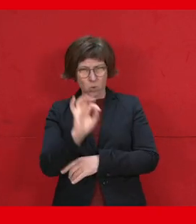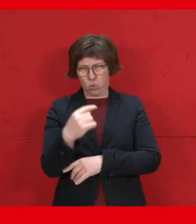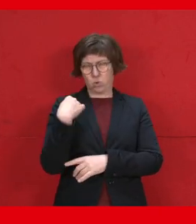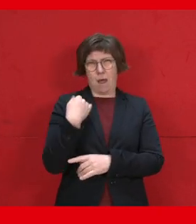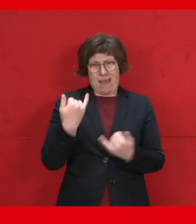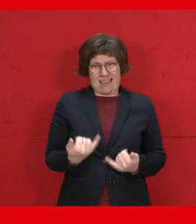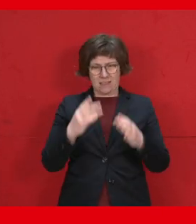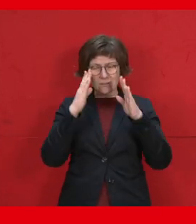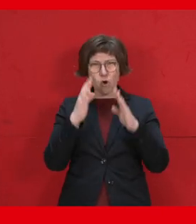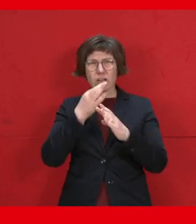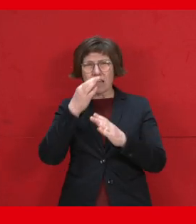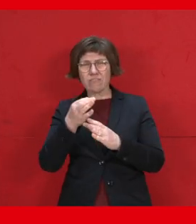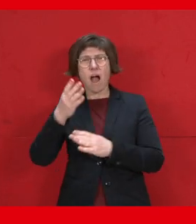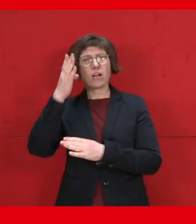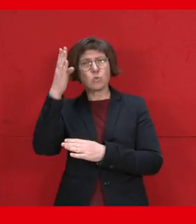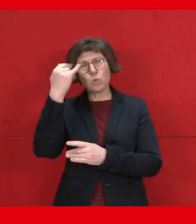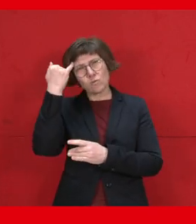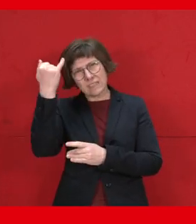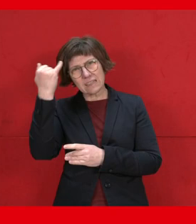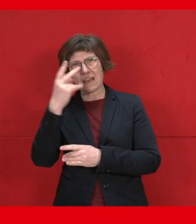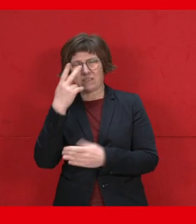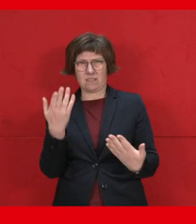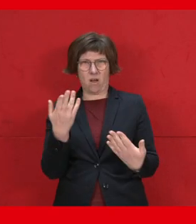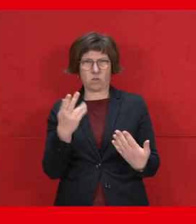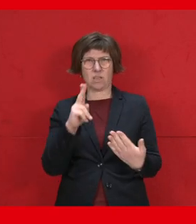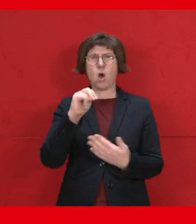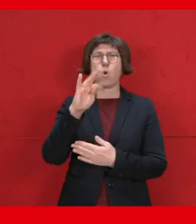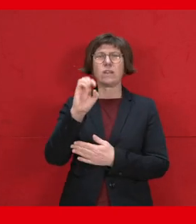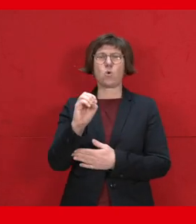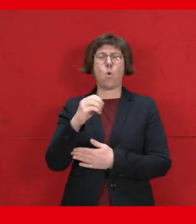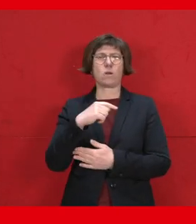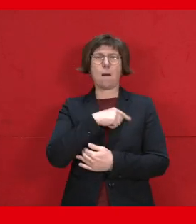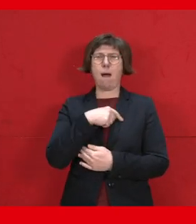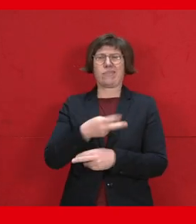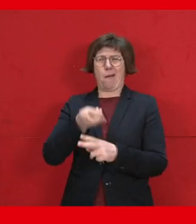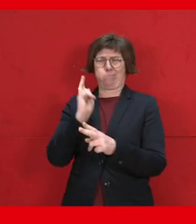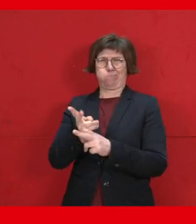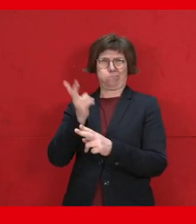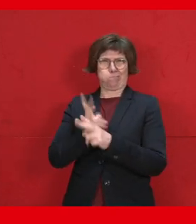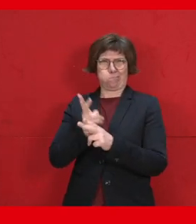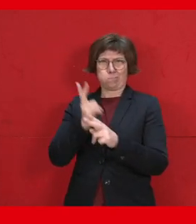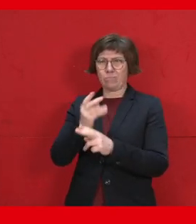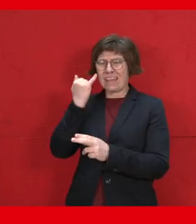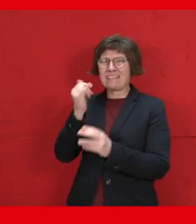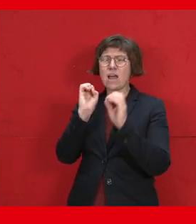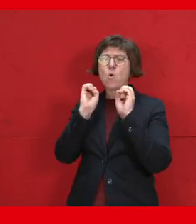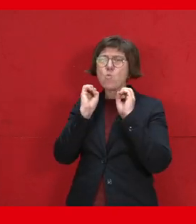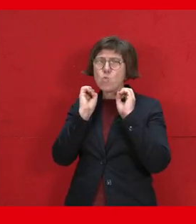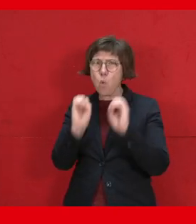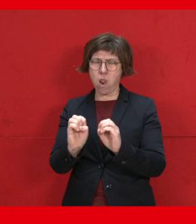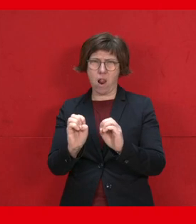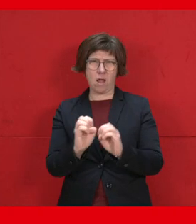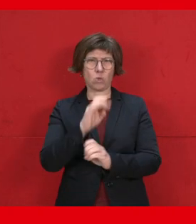ganz konkret um die Frage der Zukunftsideen. Die Union, eine Partei, die im Status quo verharrt, die keine Ideen mehr hat. Die Grünen, eine